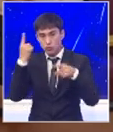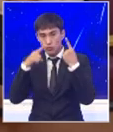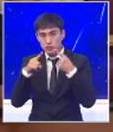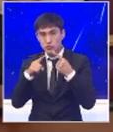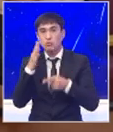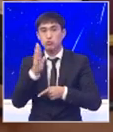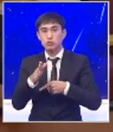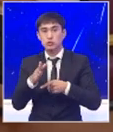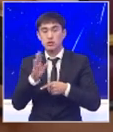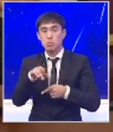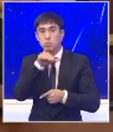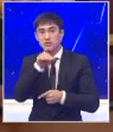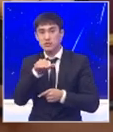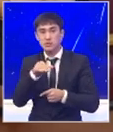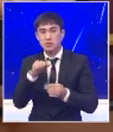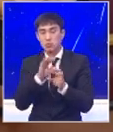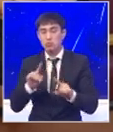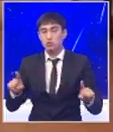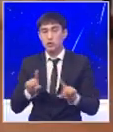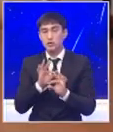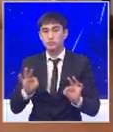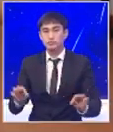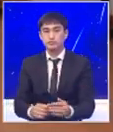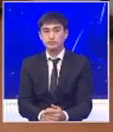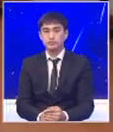творчеством и в будущем стать профессиональным музыкантом